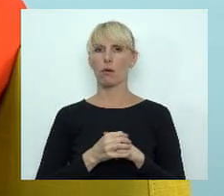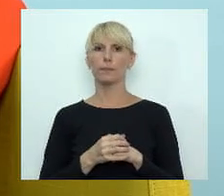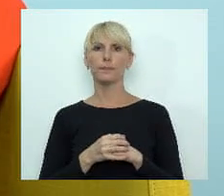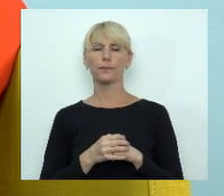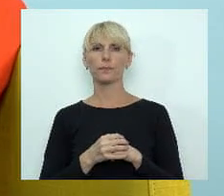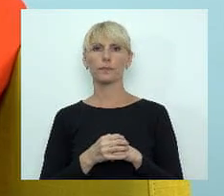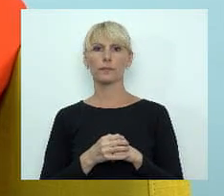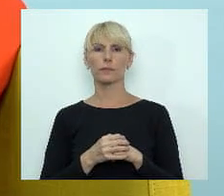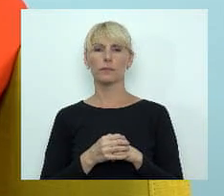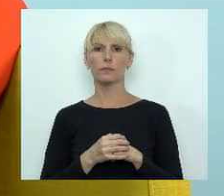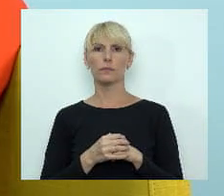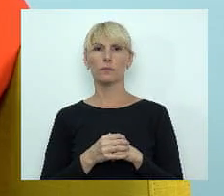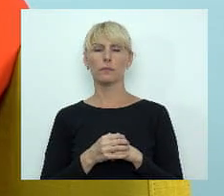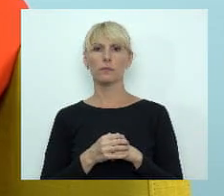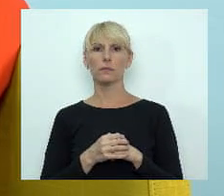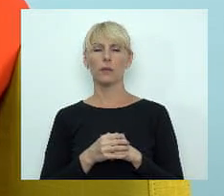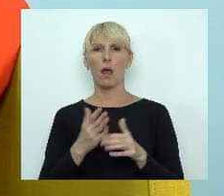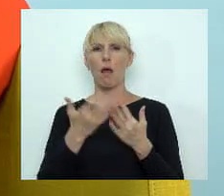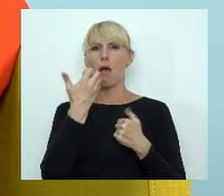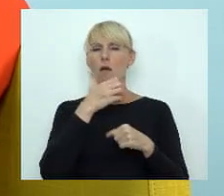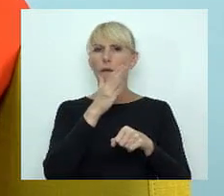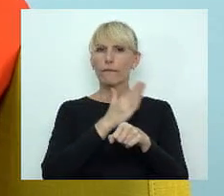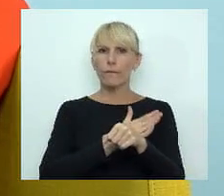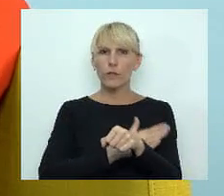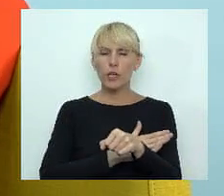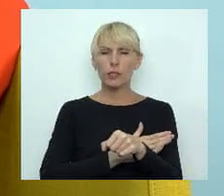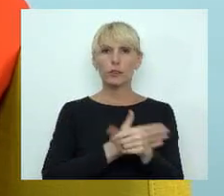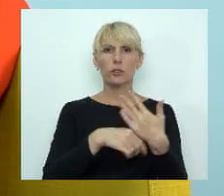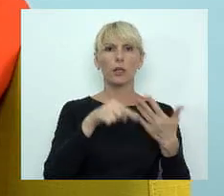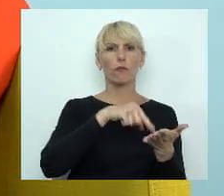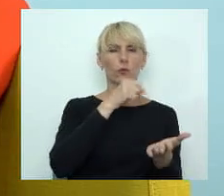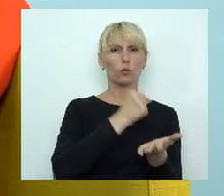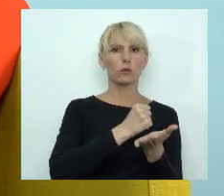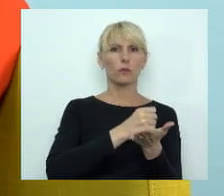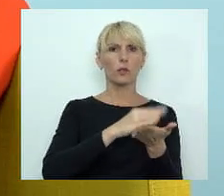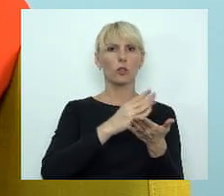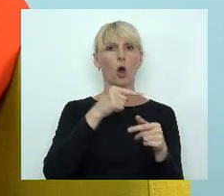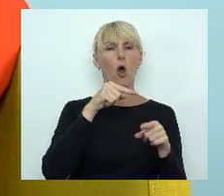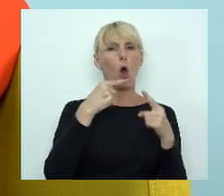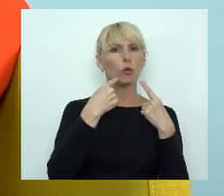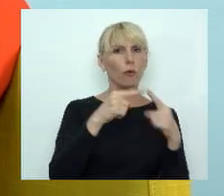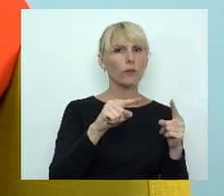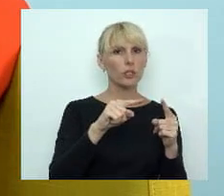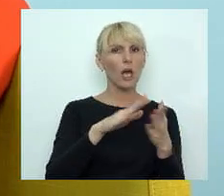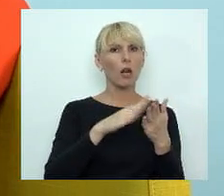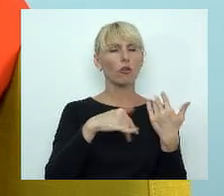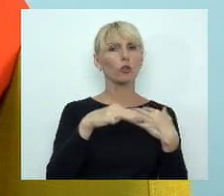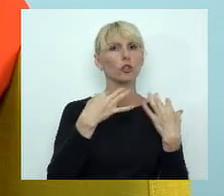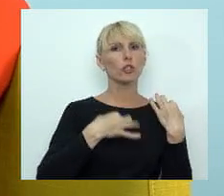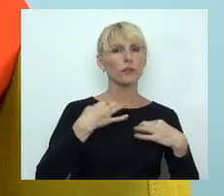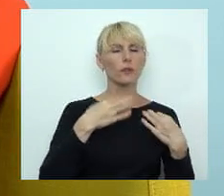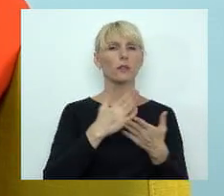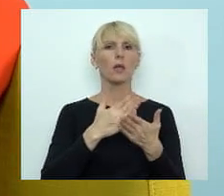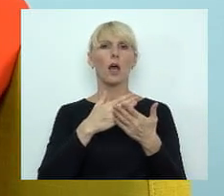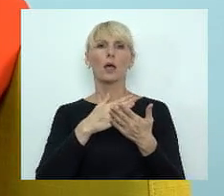dziecka. Trzeba zwrócić na to uwagę, bo wcześniej na gruncie starych przepisów, żeby można było dochodzić odpowiedzialności cywilnej, trzeba było stosować dość